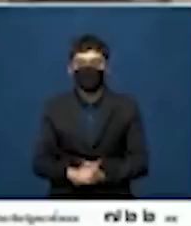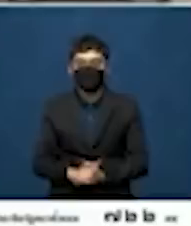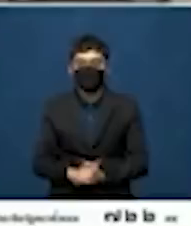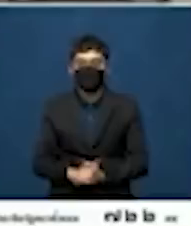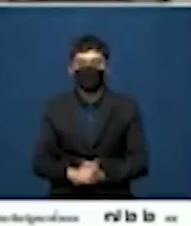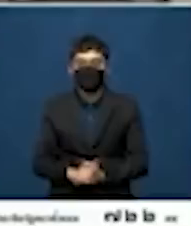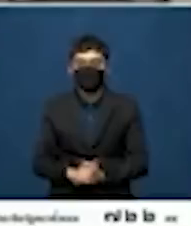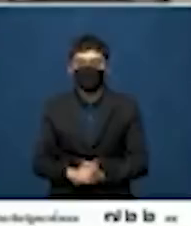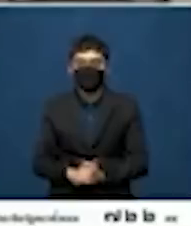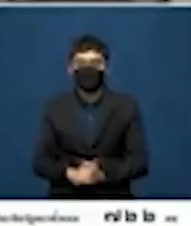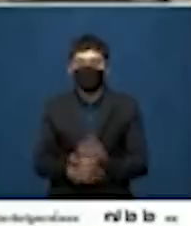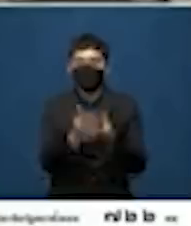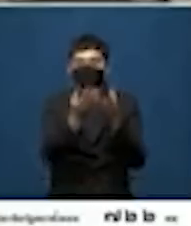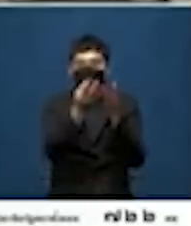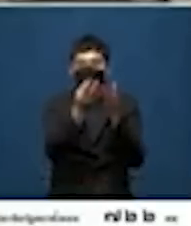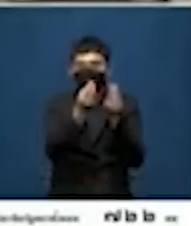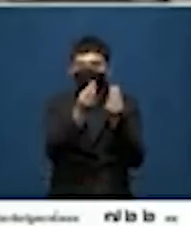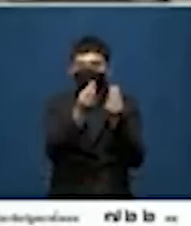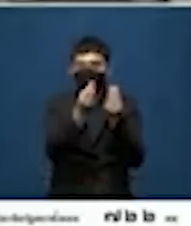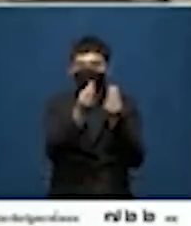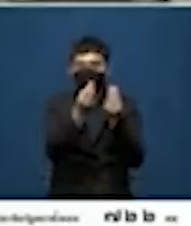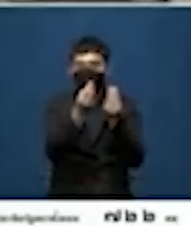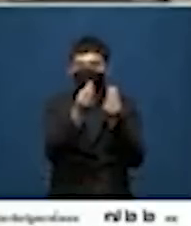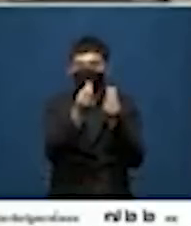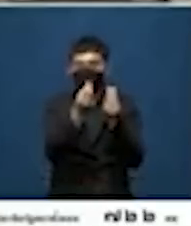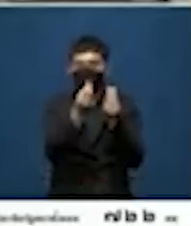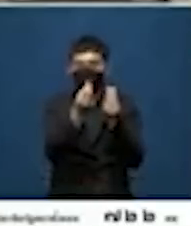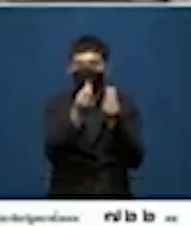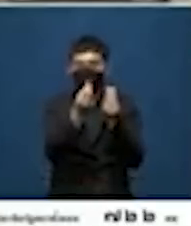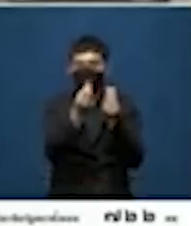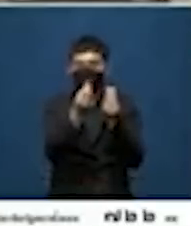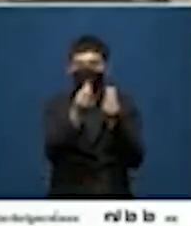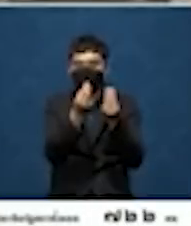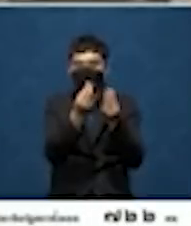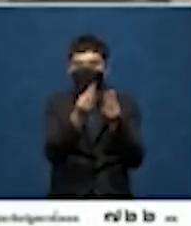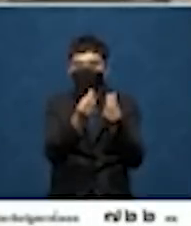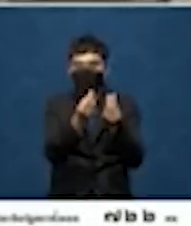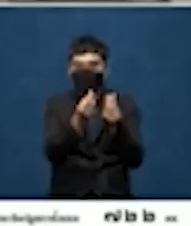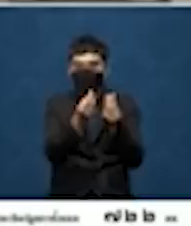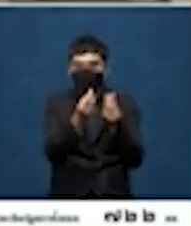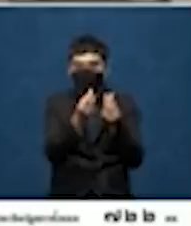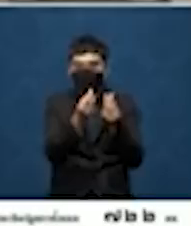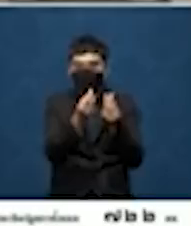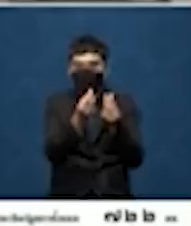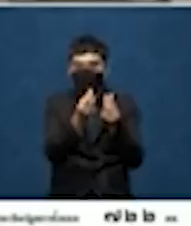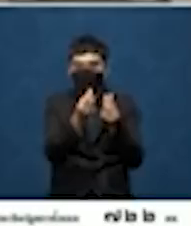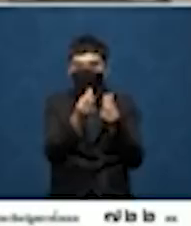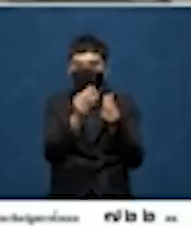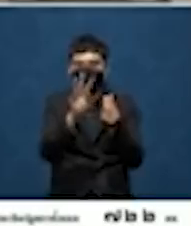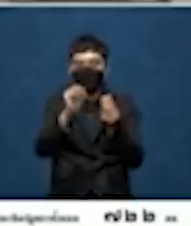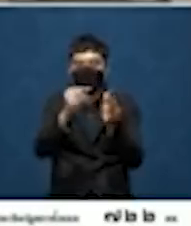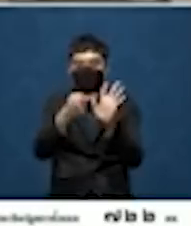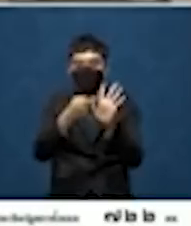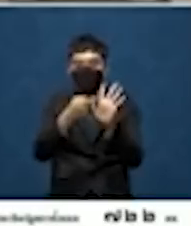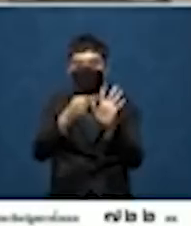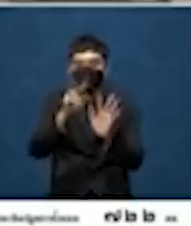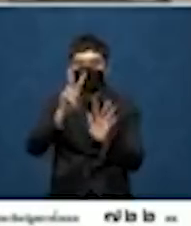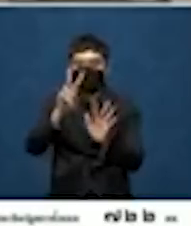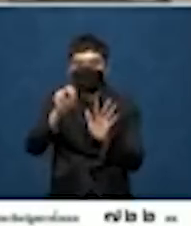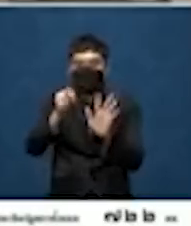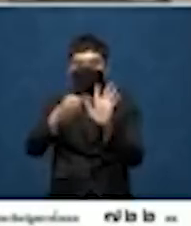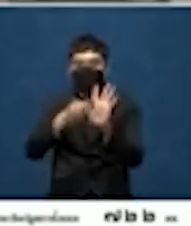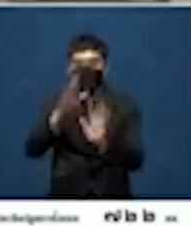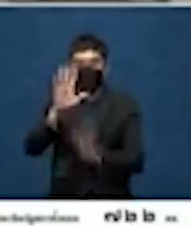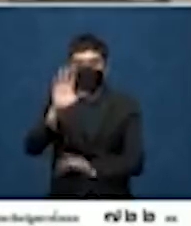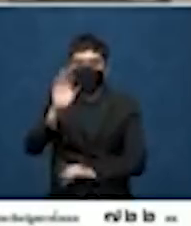ก็บอกว่าให้ดูแลกลุ่มนักธุรกิจจีนเหล่านี้ไม่ให้ใครมารังแก ค่ะ ซึ่งร้อยเอกธรรมนัสเนี่ยเ